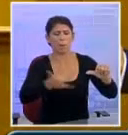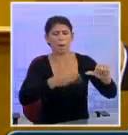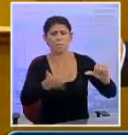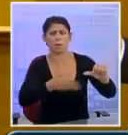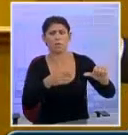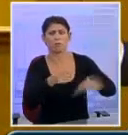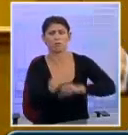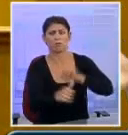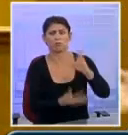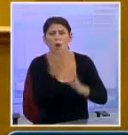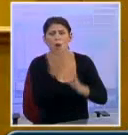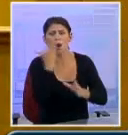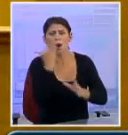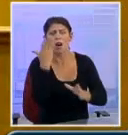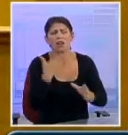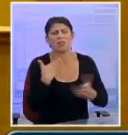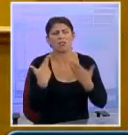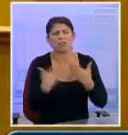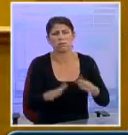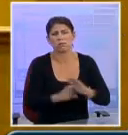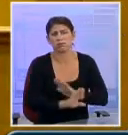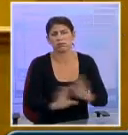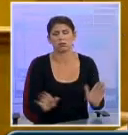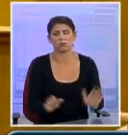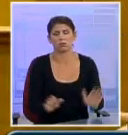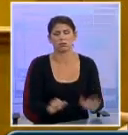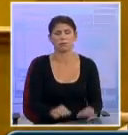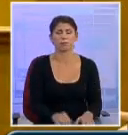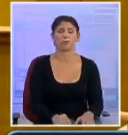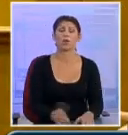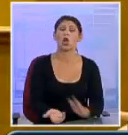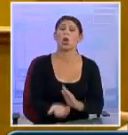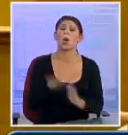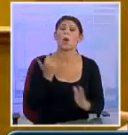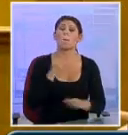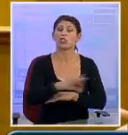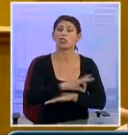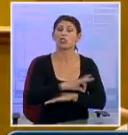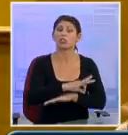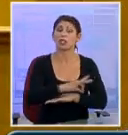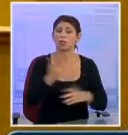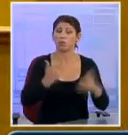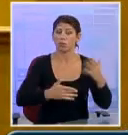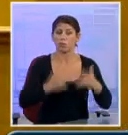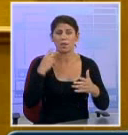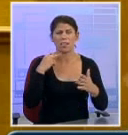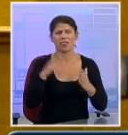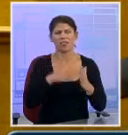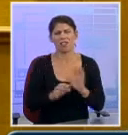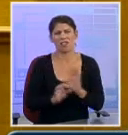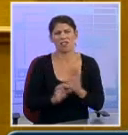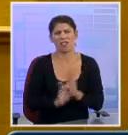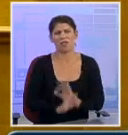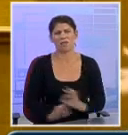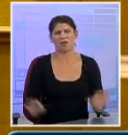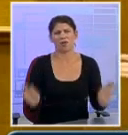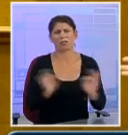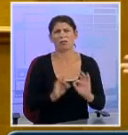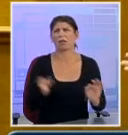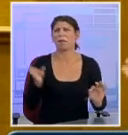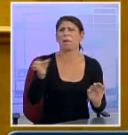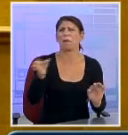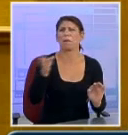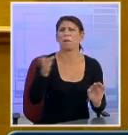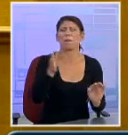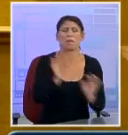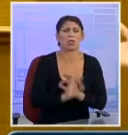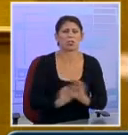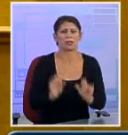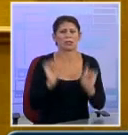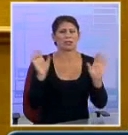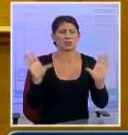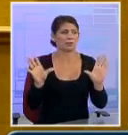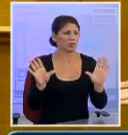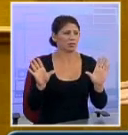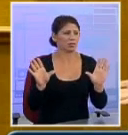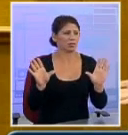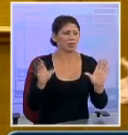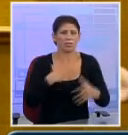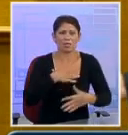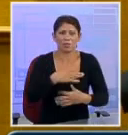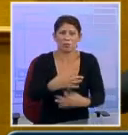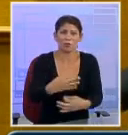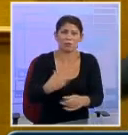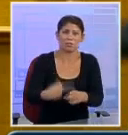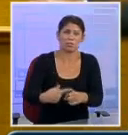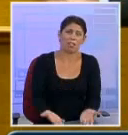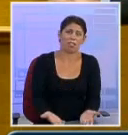Έξω όμως διαβάστε κάτι, και αν δεν θέλετε να σας τα δώσουμε εμείς. Λοιπόν, στο προσχέδιο, στη σελίδα 15, που είναι ο Υπουργός Οικονομικών, αλήθεια,